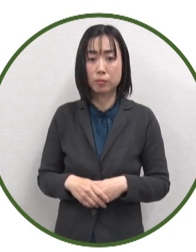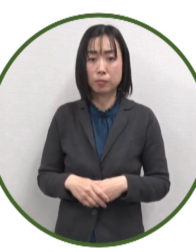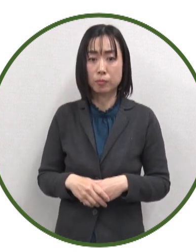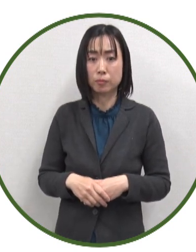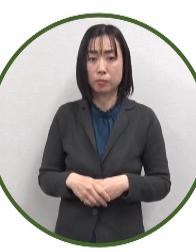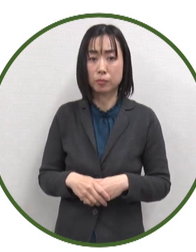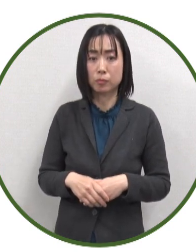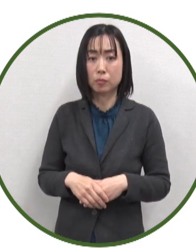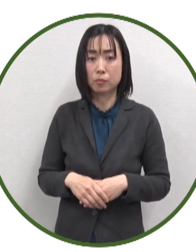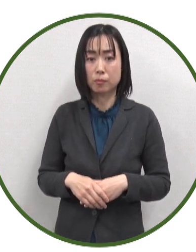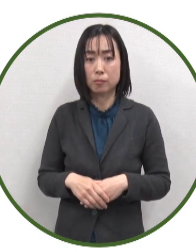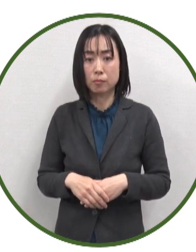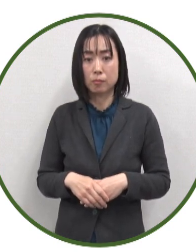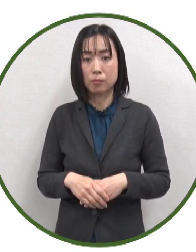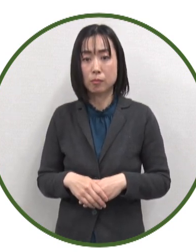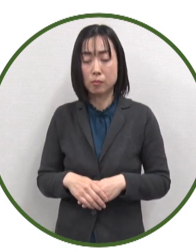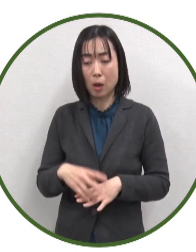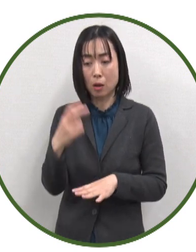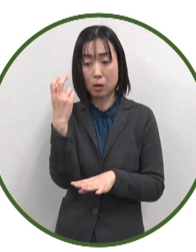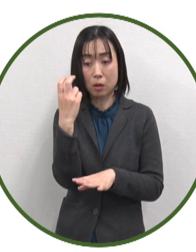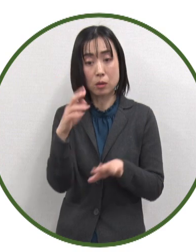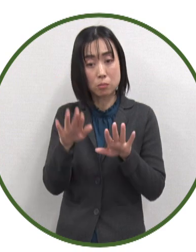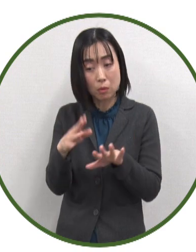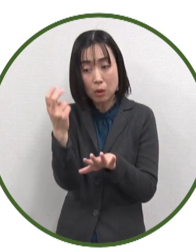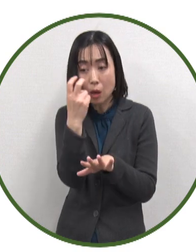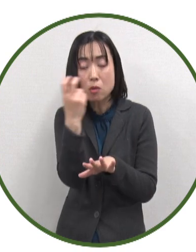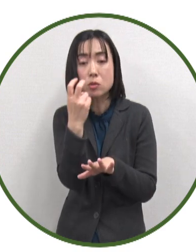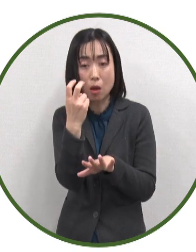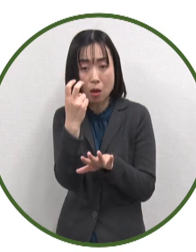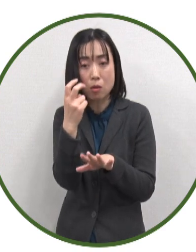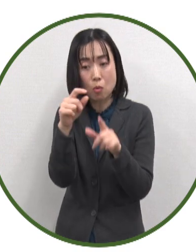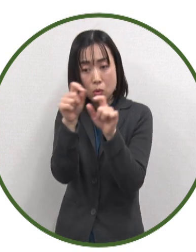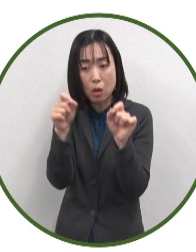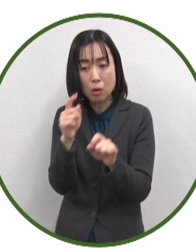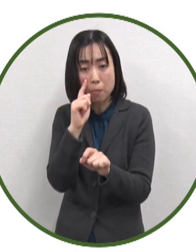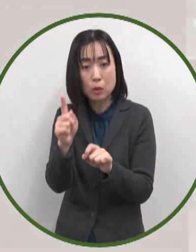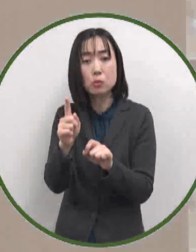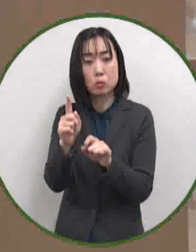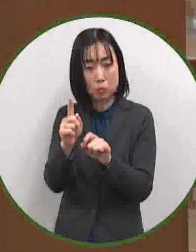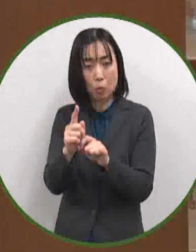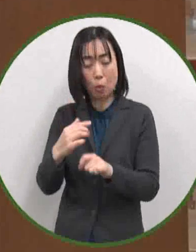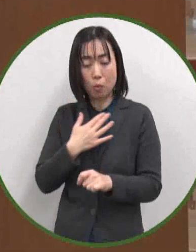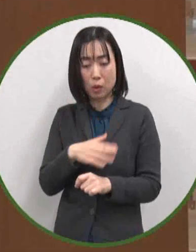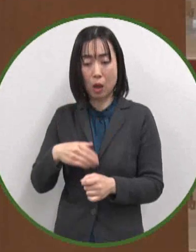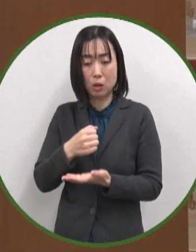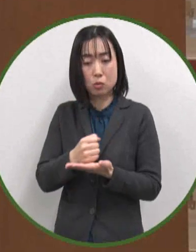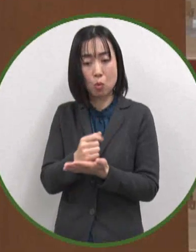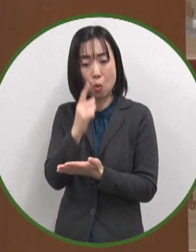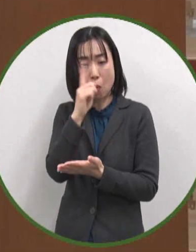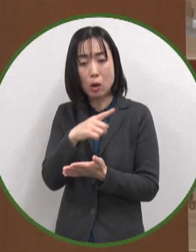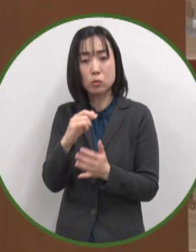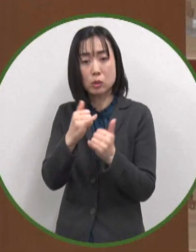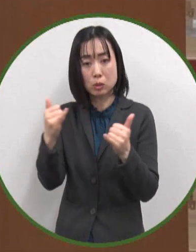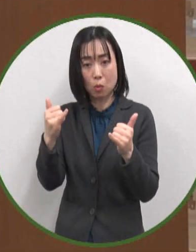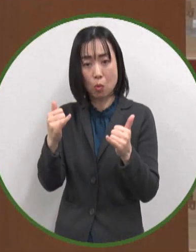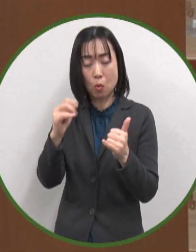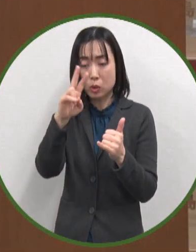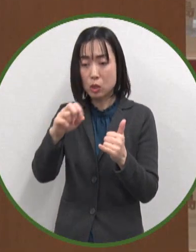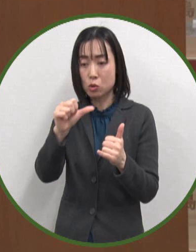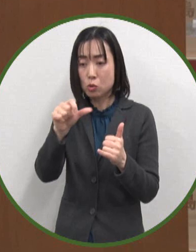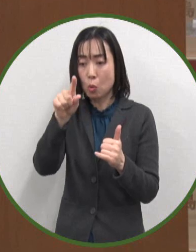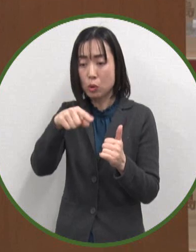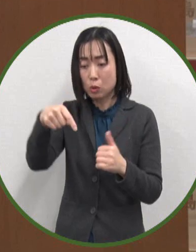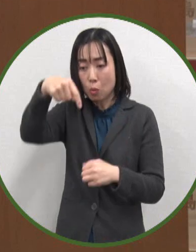における検査のデータに基づくと体調が悪い方の25人に1人は陽性になっています